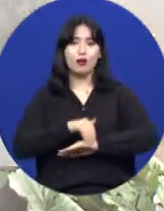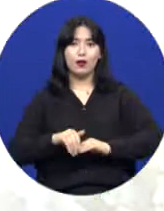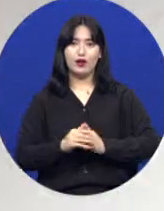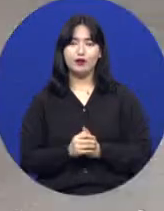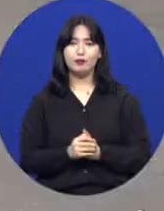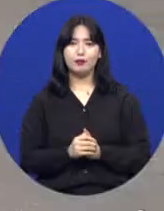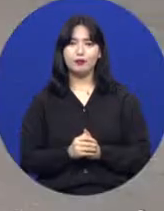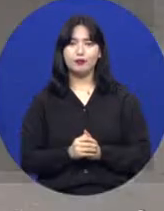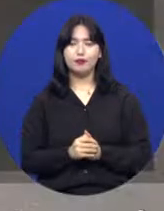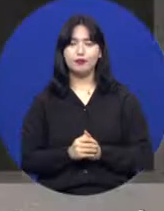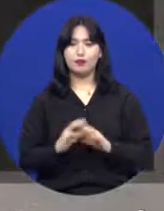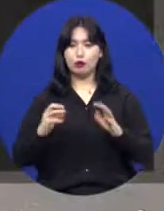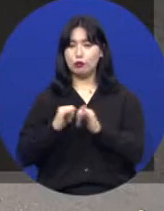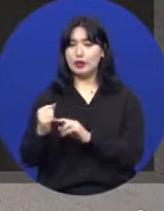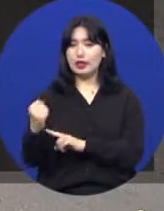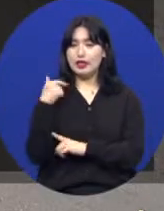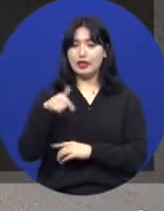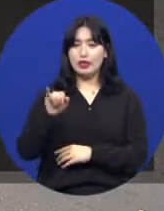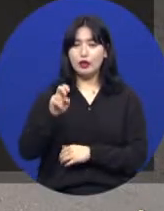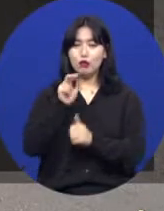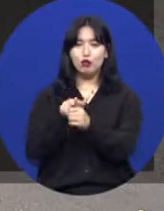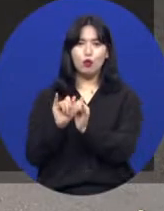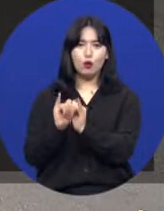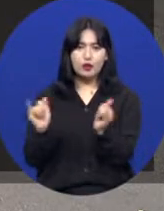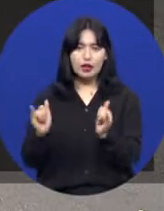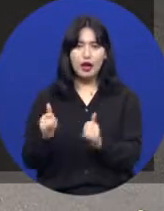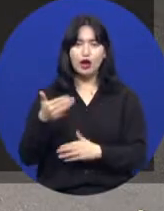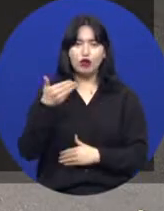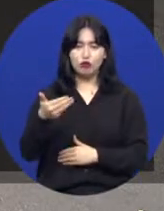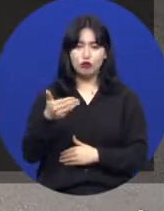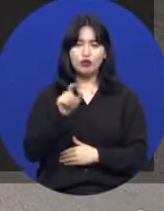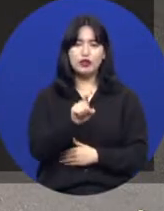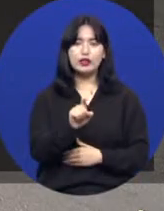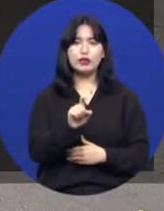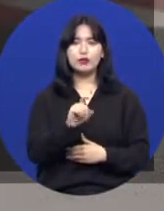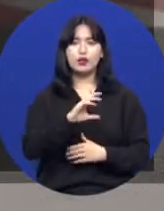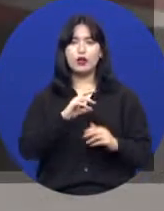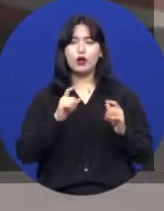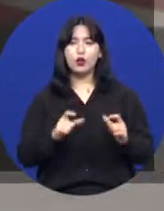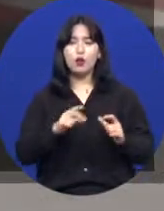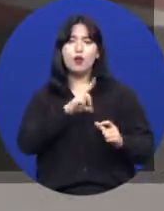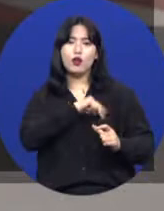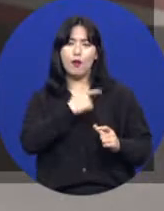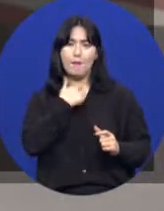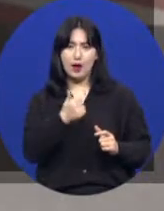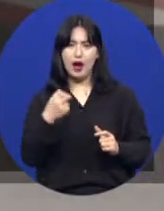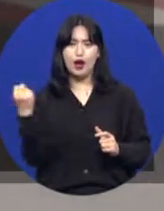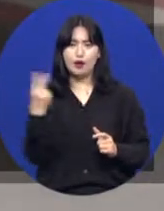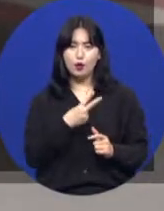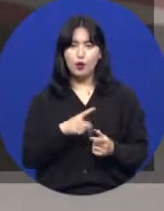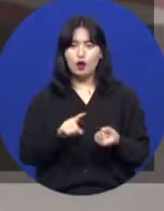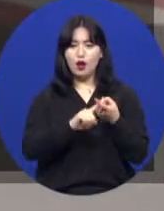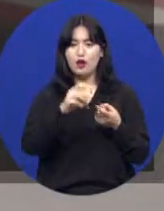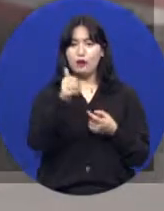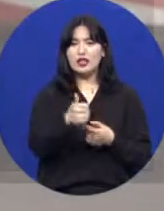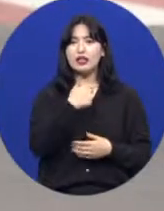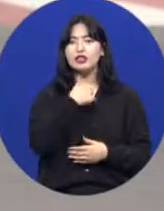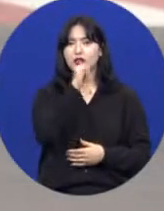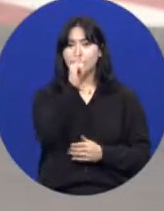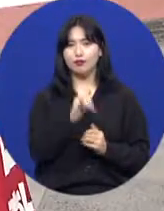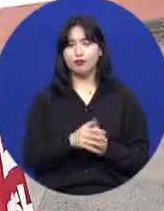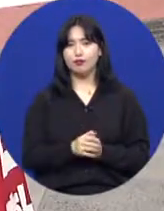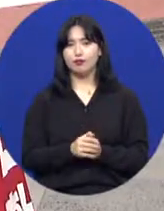있습니다. 국민의힘 김명만 후보는 제9대와 10대 도의원을 지냈고 제주 이머빈 총연합회장을 맡고